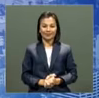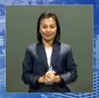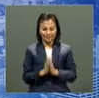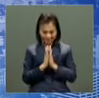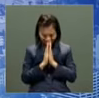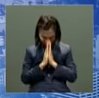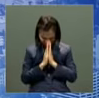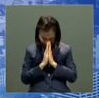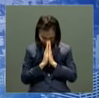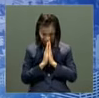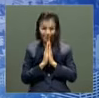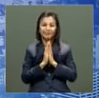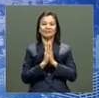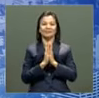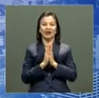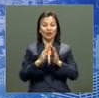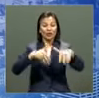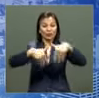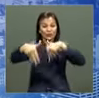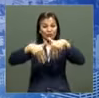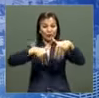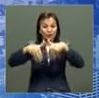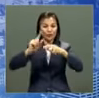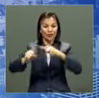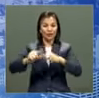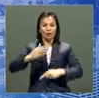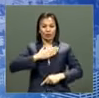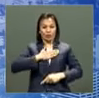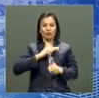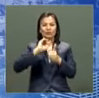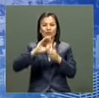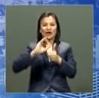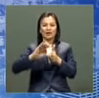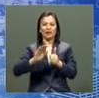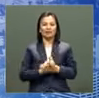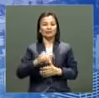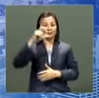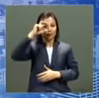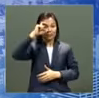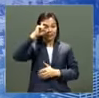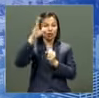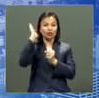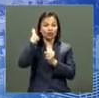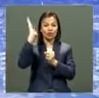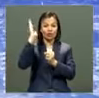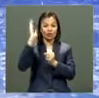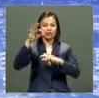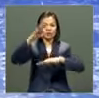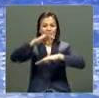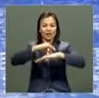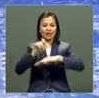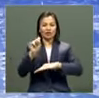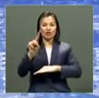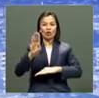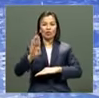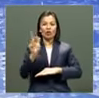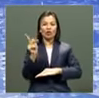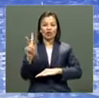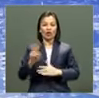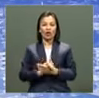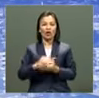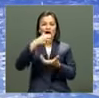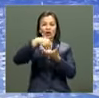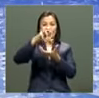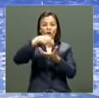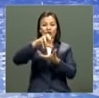ค่ะ ครับสวัสดีครับพี่น้องประชาชนครับผมนายแพทย์ทวีสินวิษณุโยธินในฐานะโฆษกของสบคนะครับมารายงานส